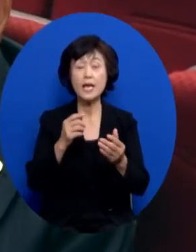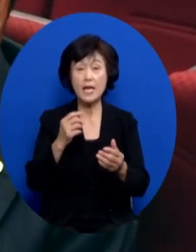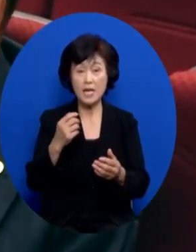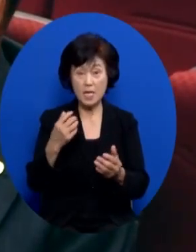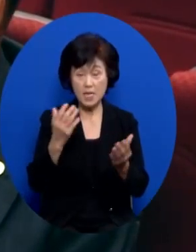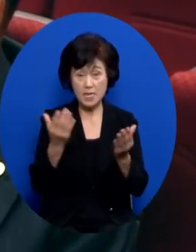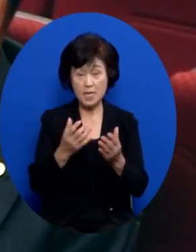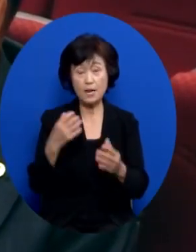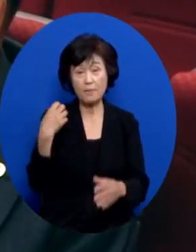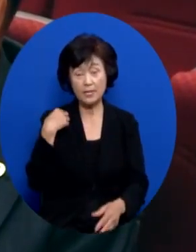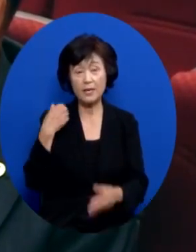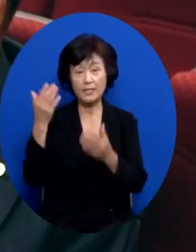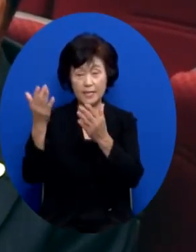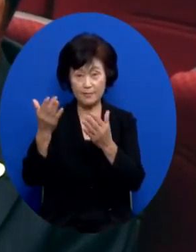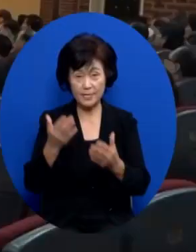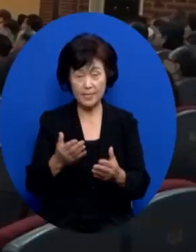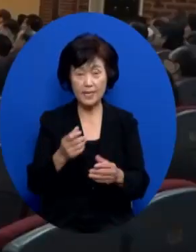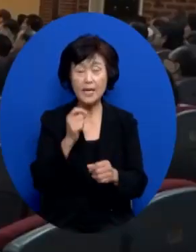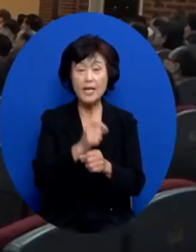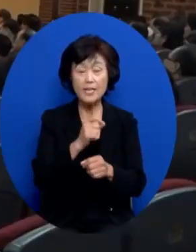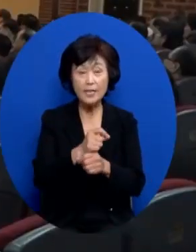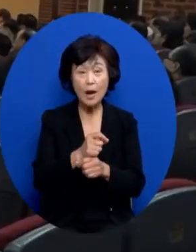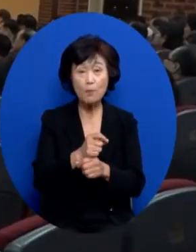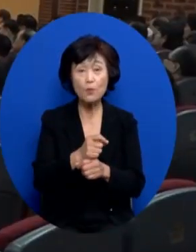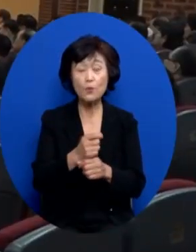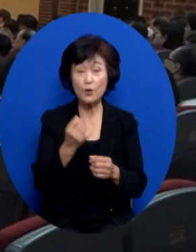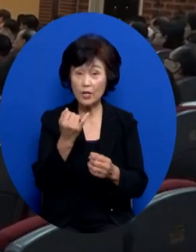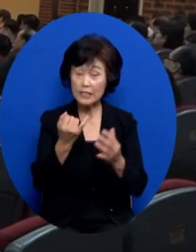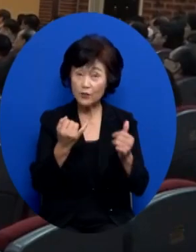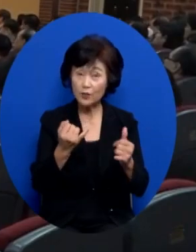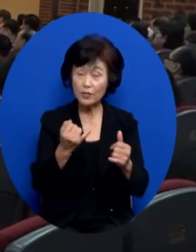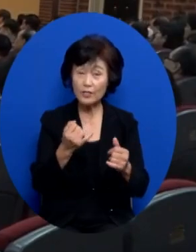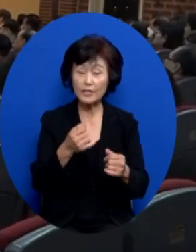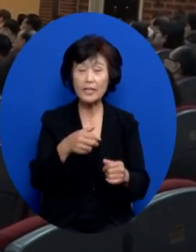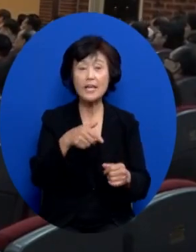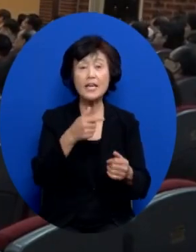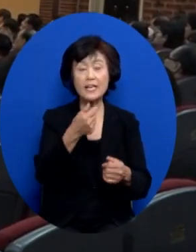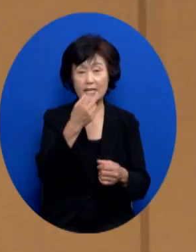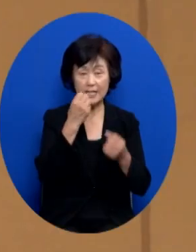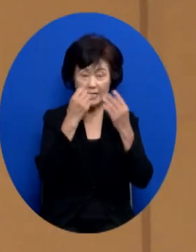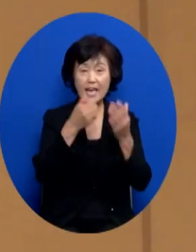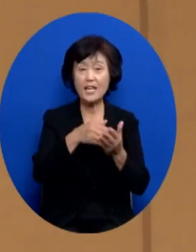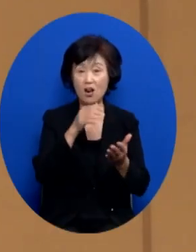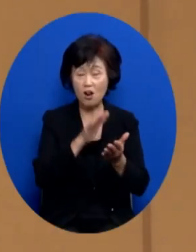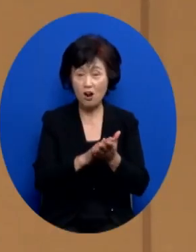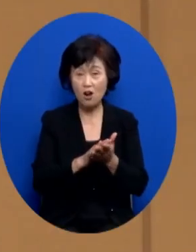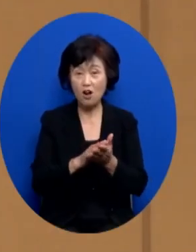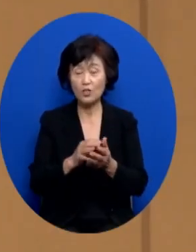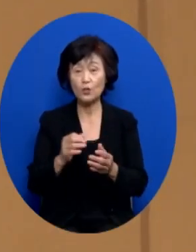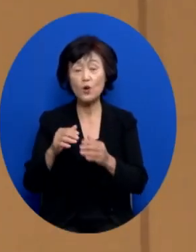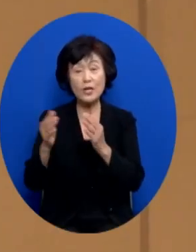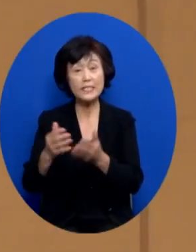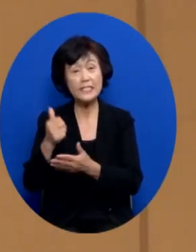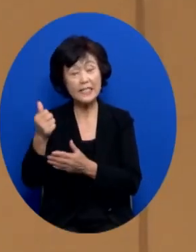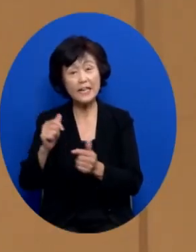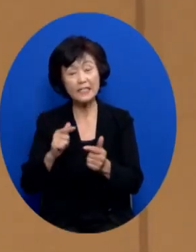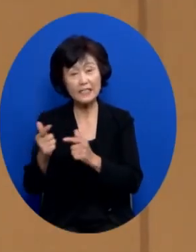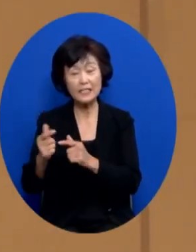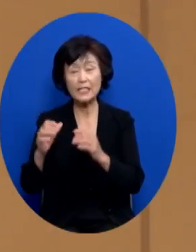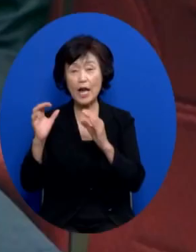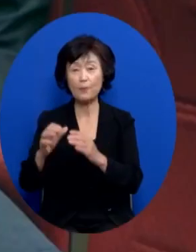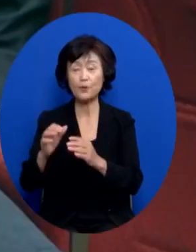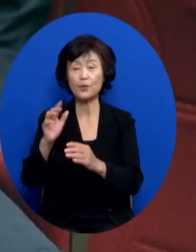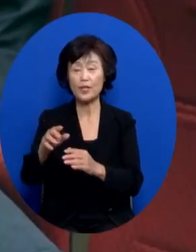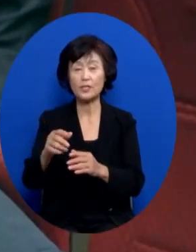하고 총무와 사무 여직원은 예장 개혁 측에서 사무총장과 행정실장은 합동 개혁 측에서 임기제로